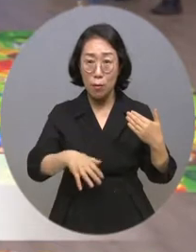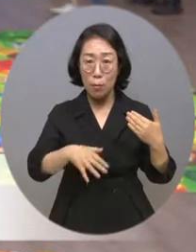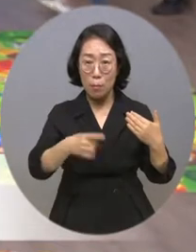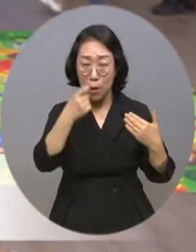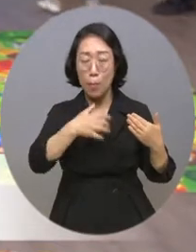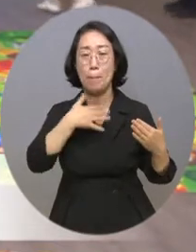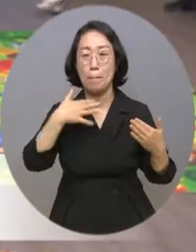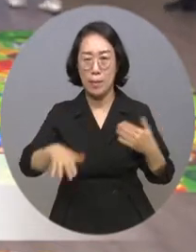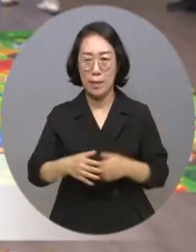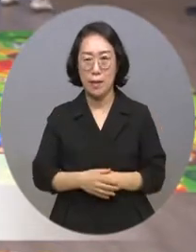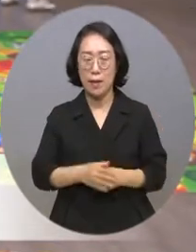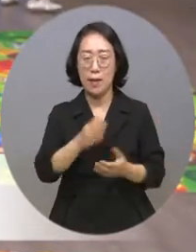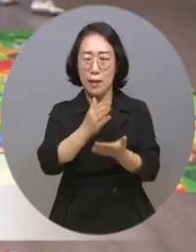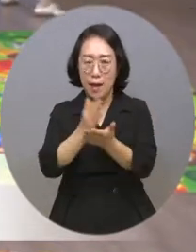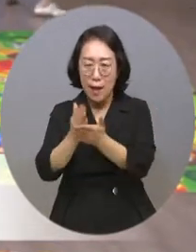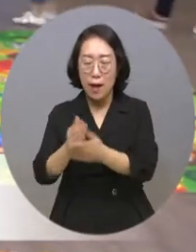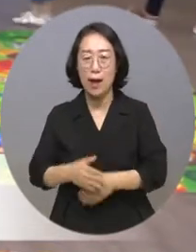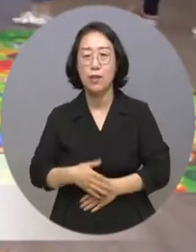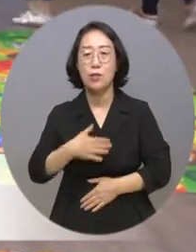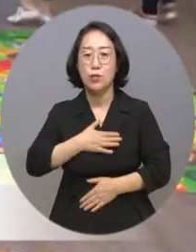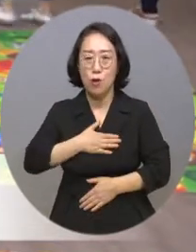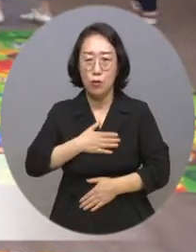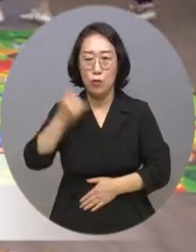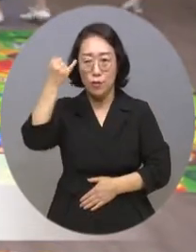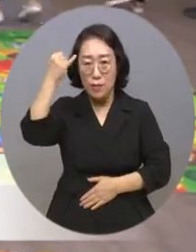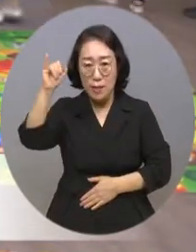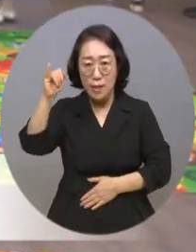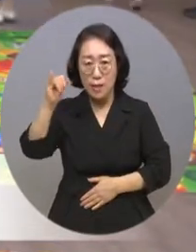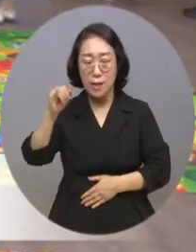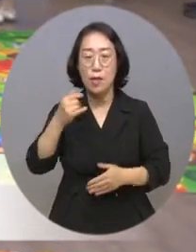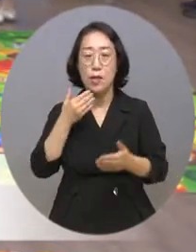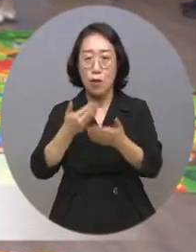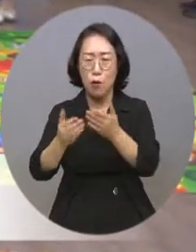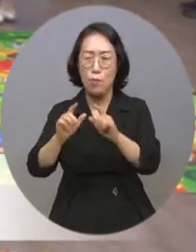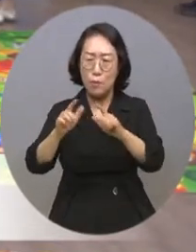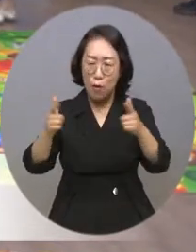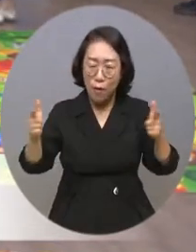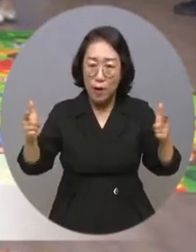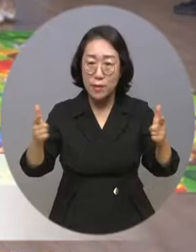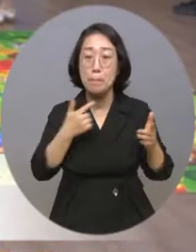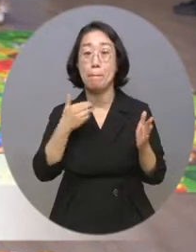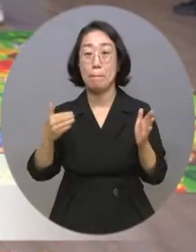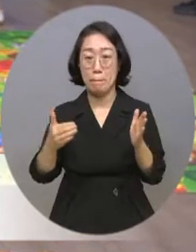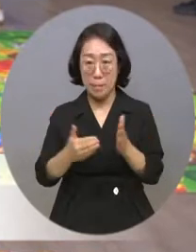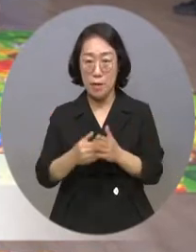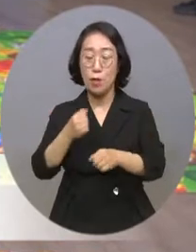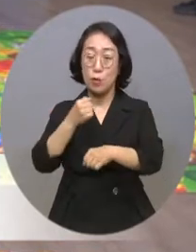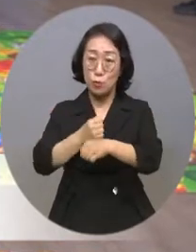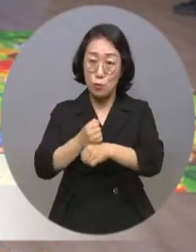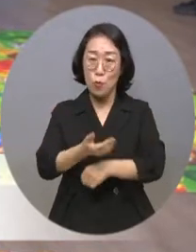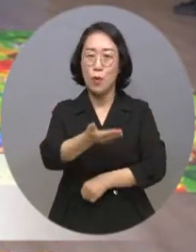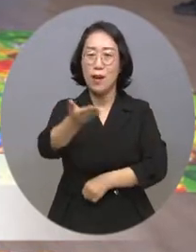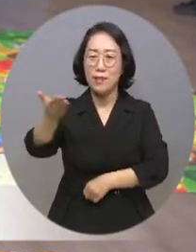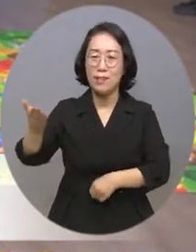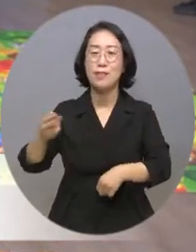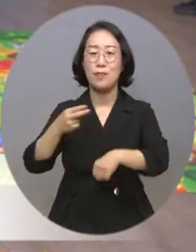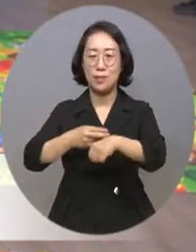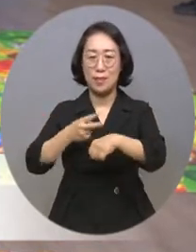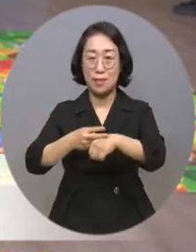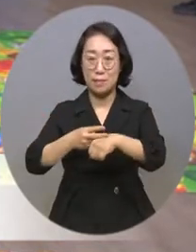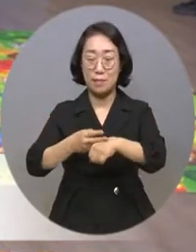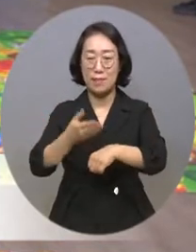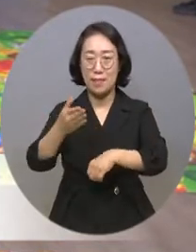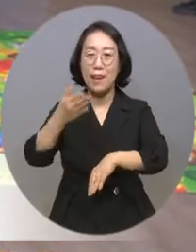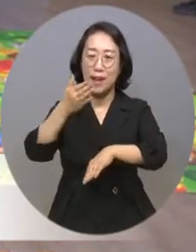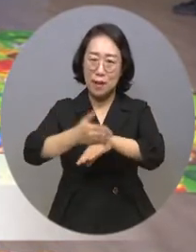다양한 정서 창의적 경험을 다양한 경험을 했다라고 생각해서 수고하신 선생님들께 감사와